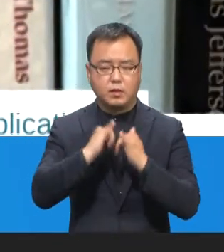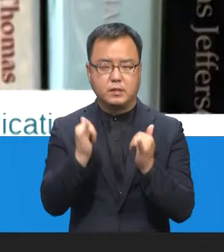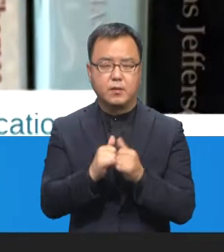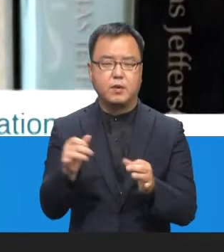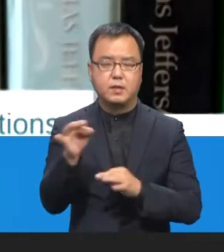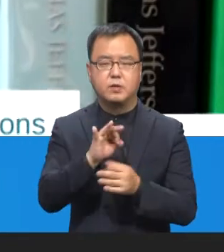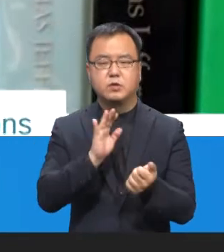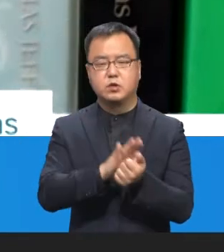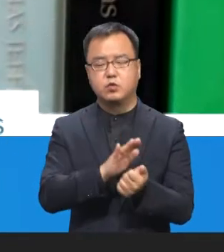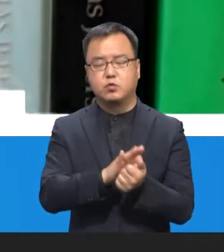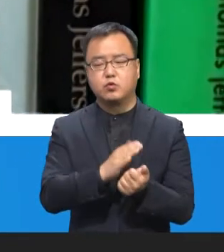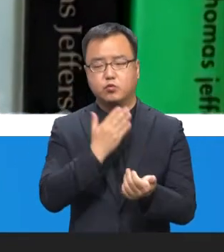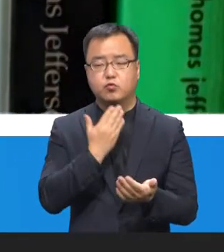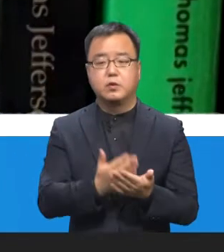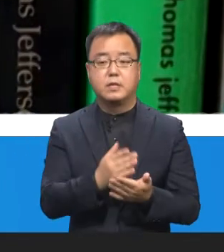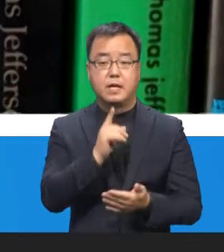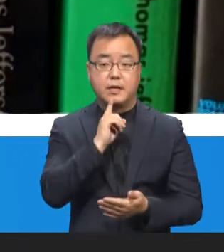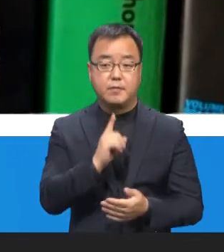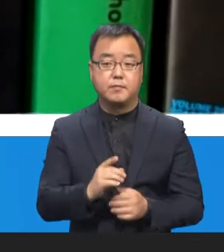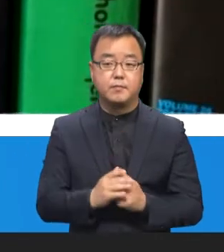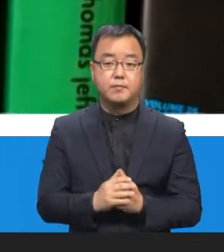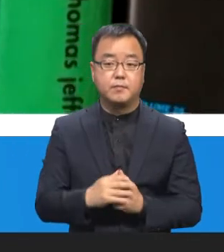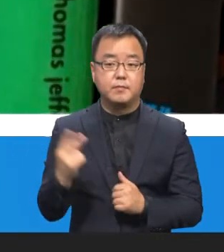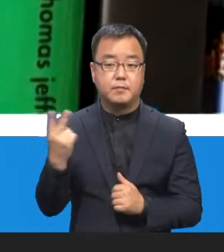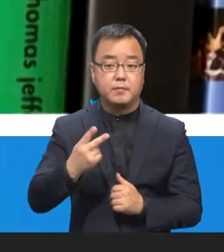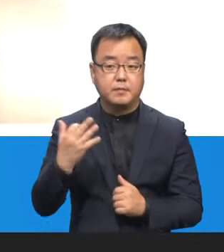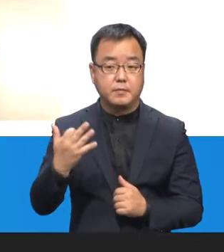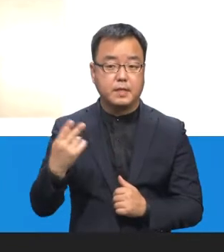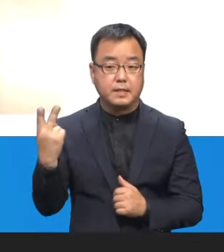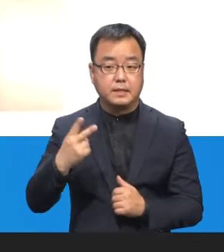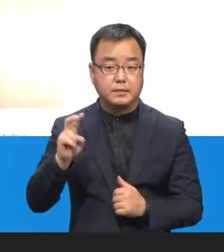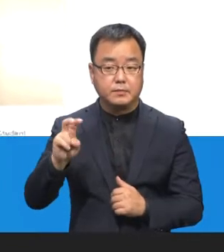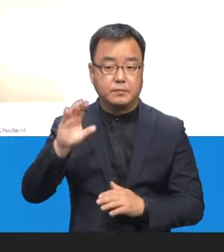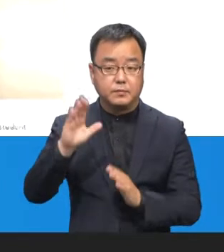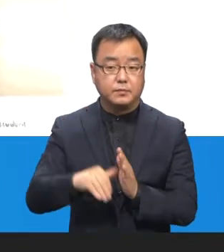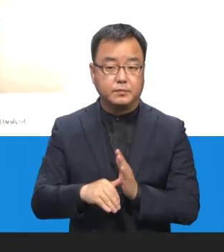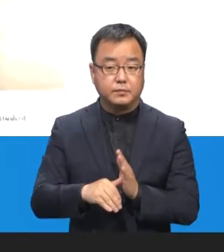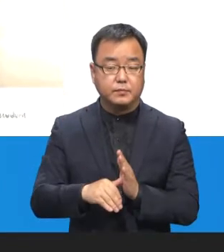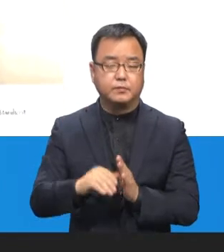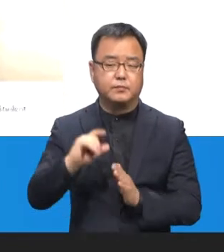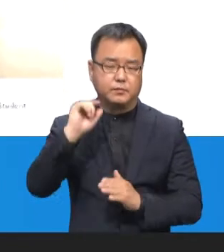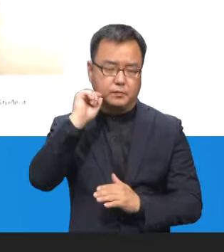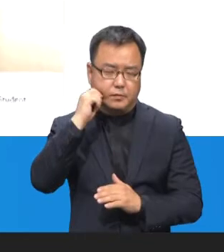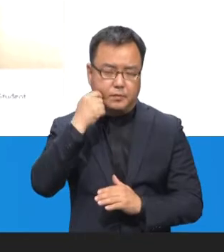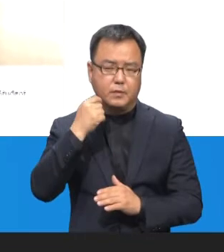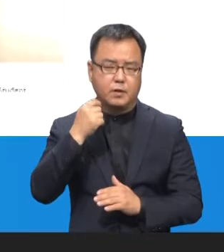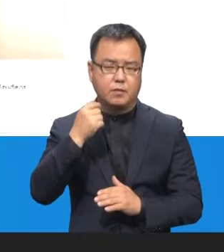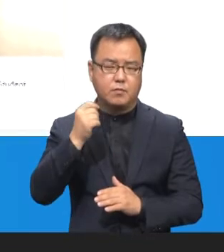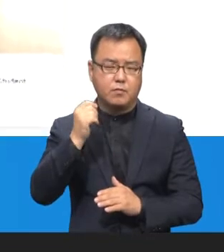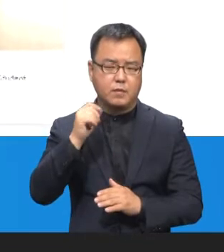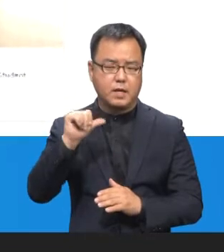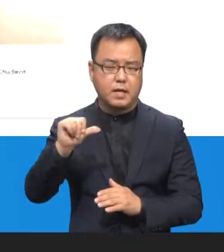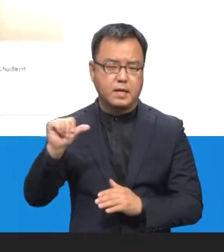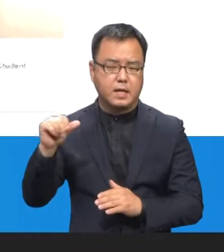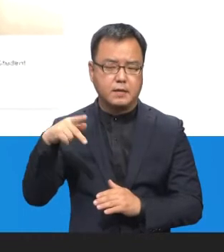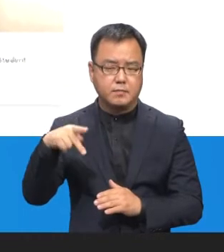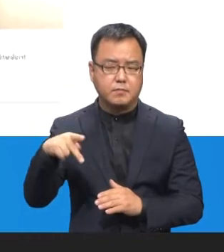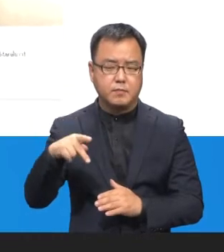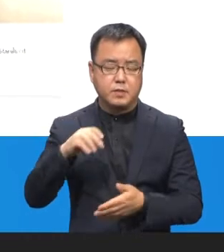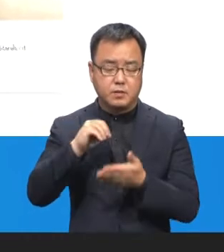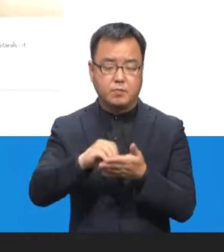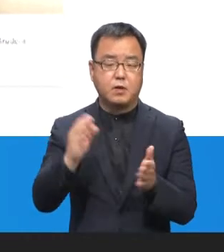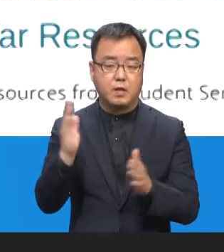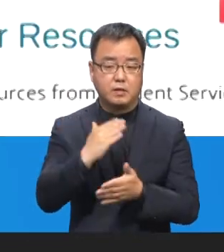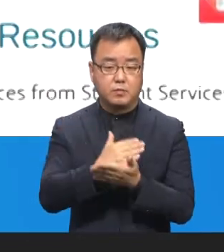영향을 미친다는 겁니다 아 또 2019 2020 학년도 에 가장 고난도 aap 수업에 들은 학생의 인종 분 볼을